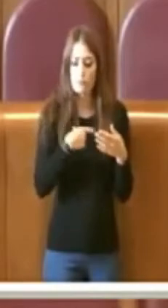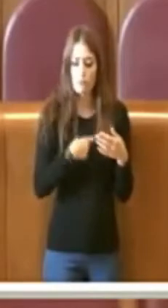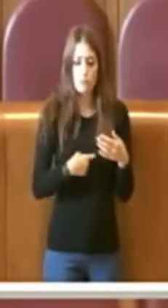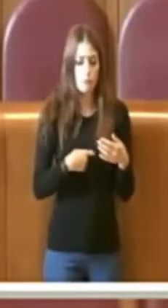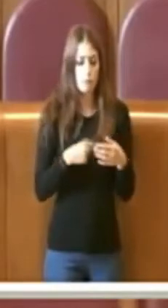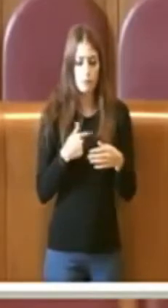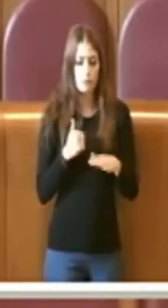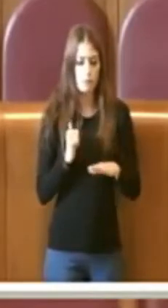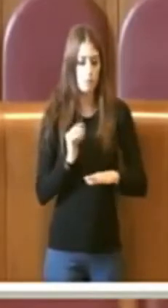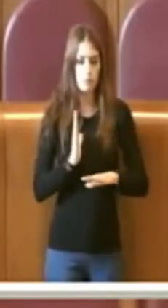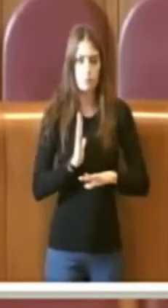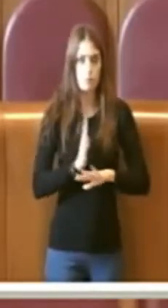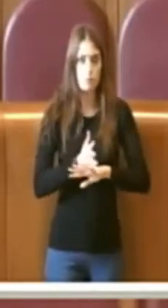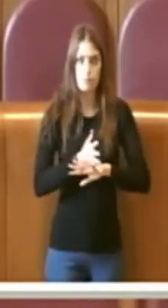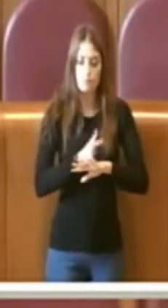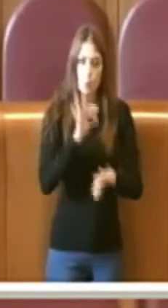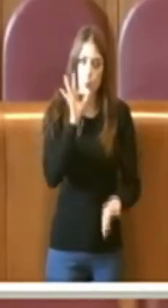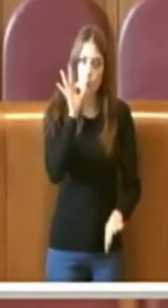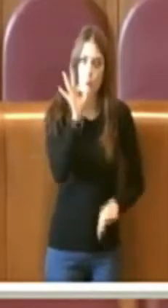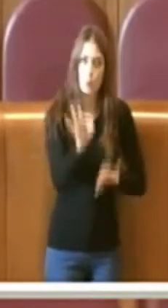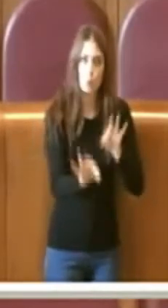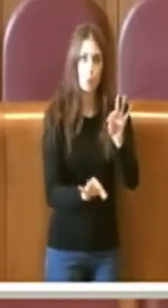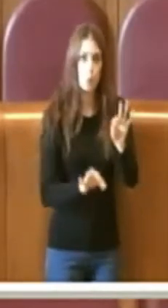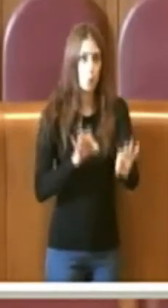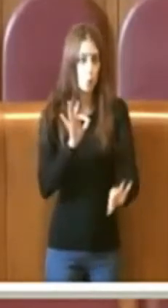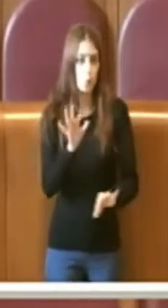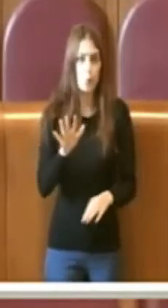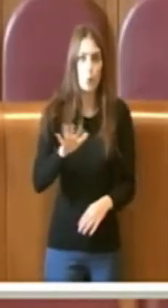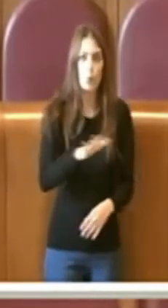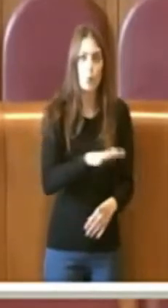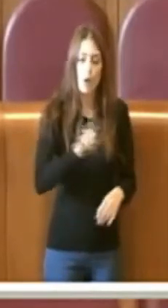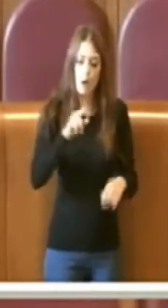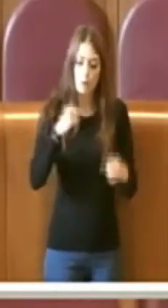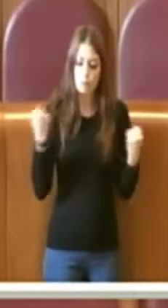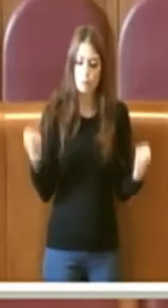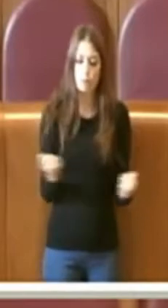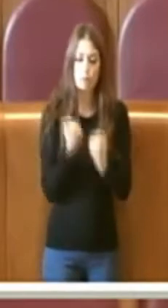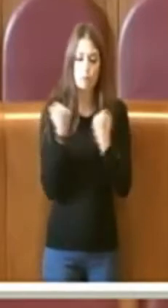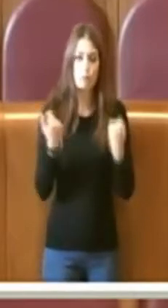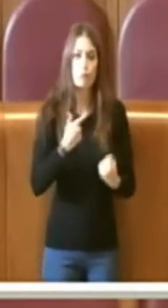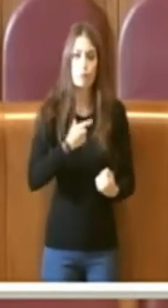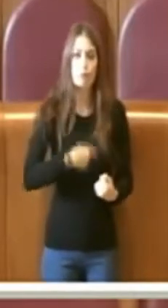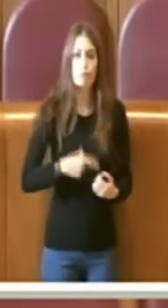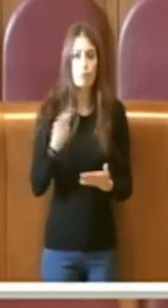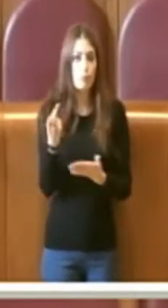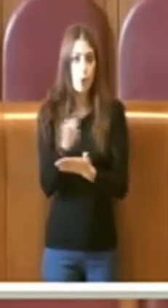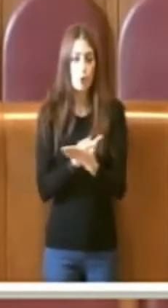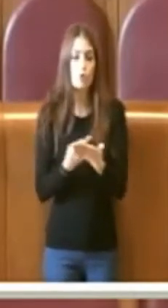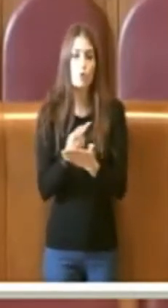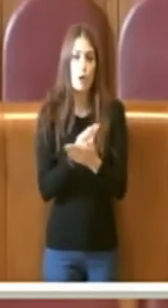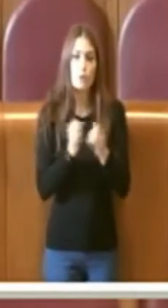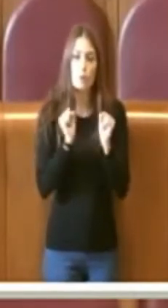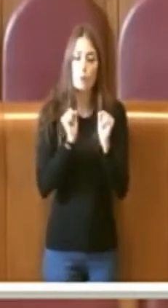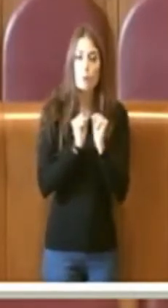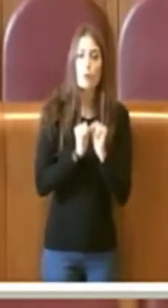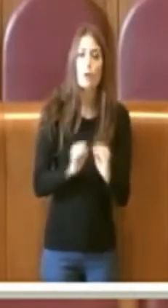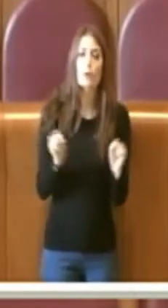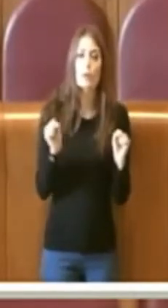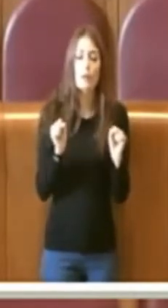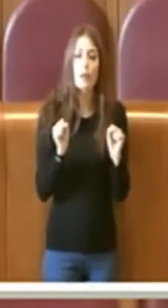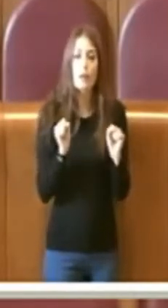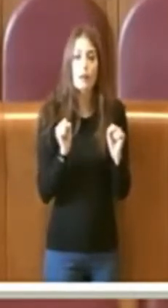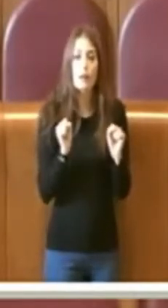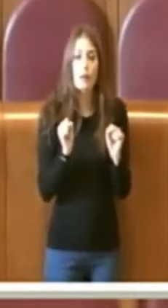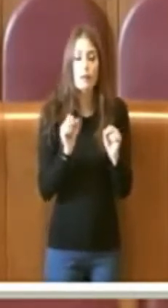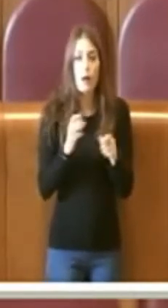di questo spazio, facendosi promotori e se stessi di progetti che potessero andare verso